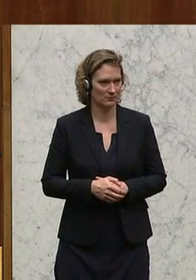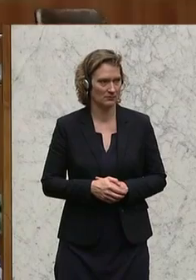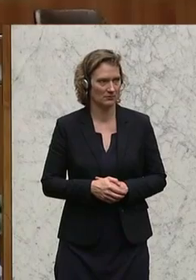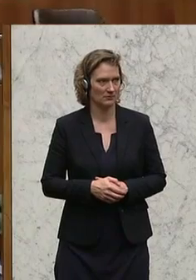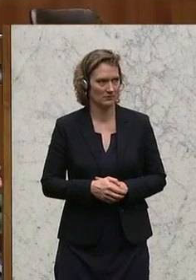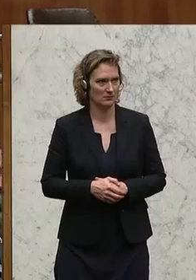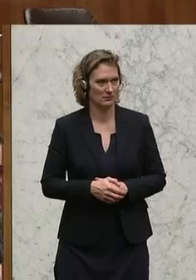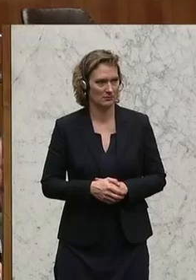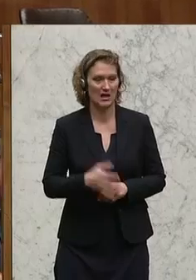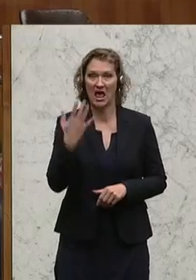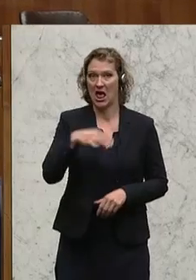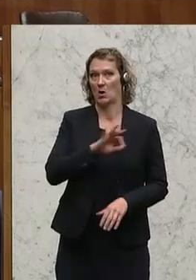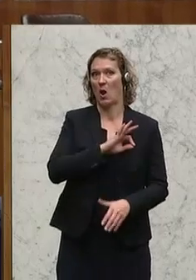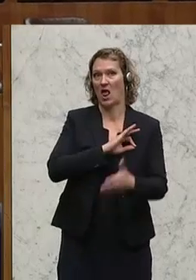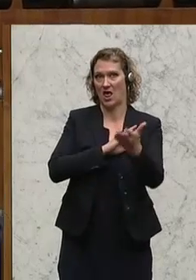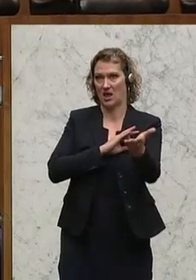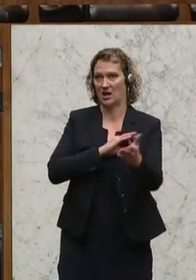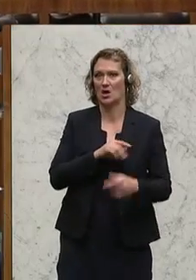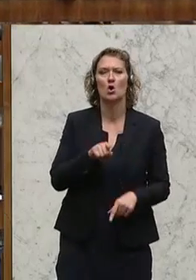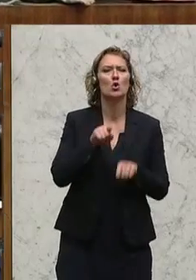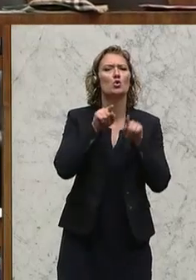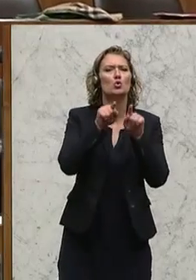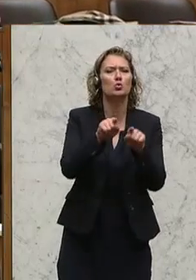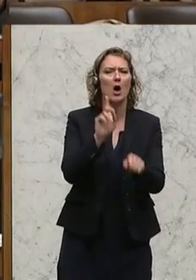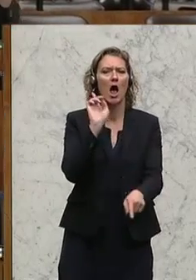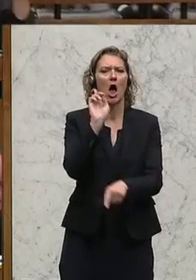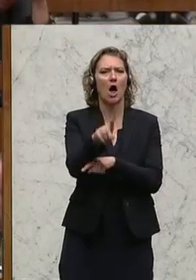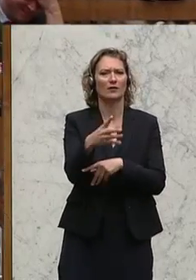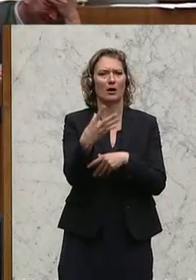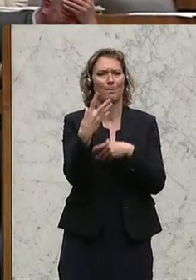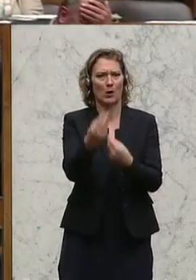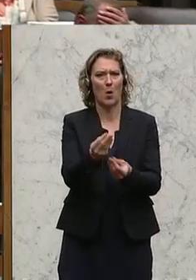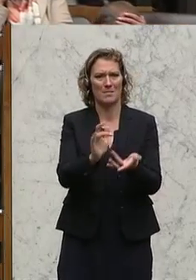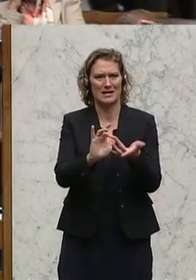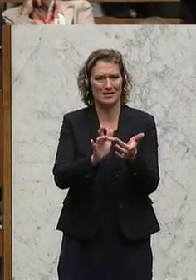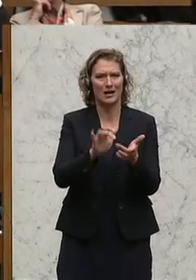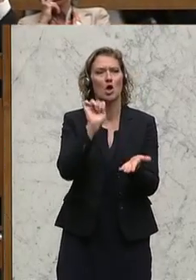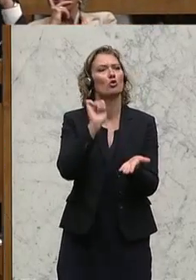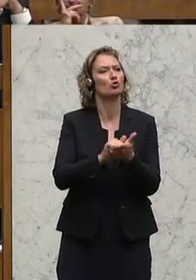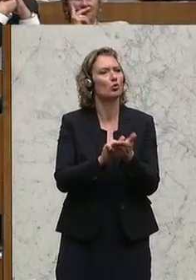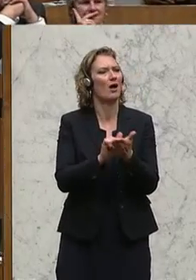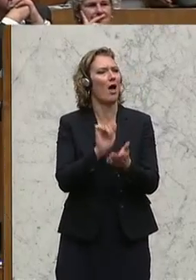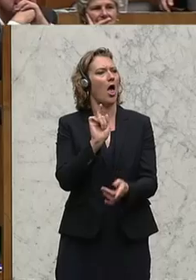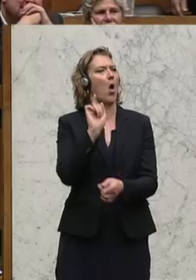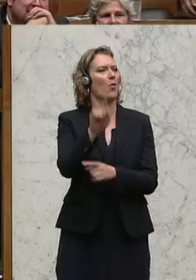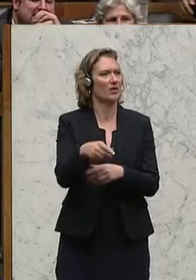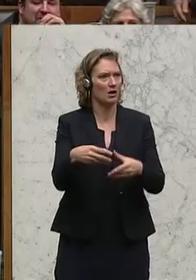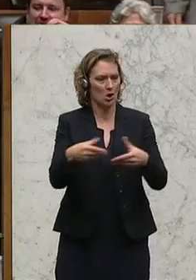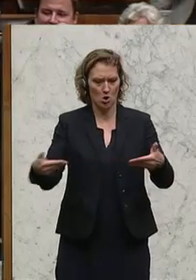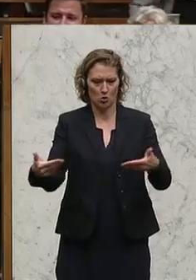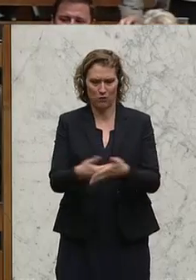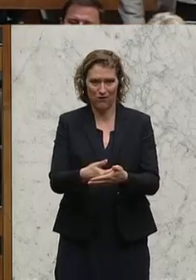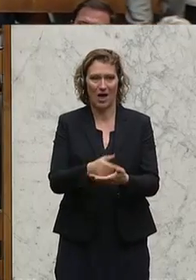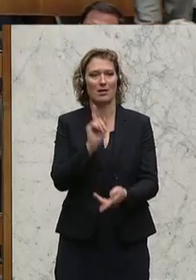Ja, Herr Kollege, wenn Sie einen Auftrag übers Internet geben und eine Druckerei beauftragen und Wahlkuverts sich